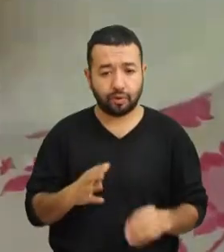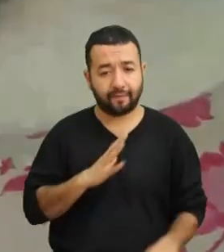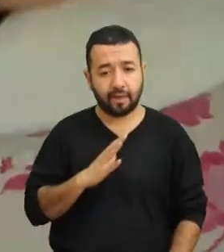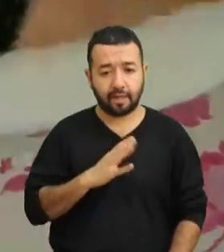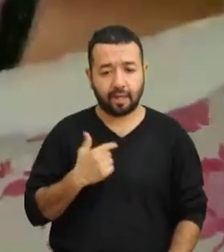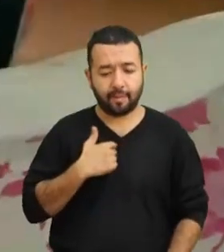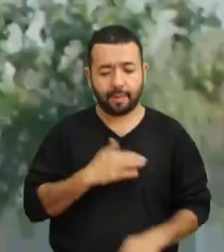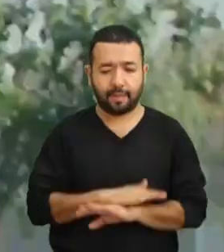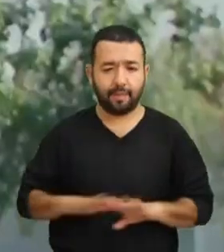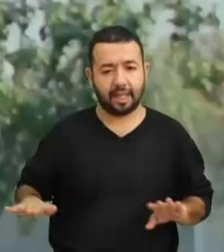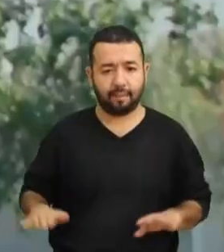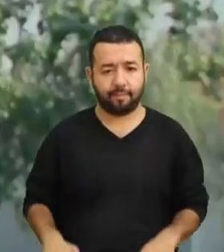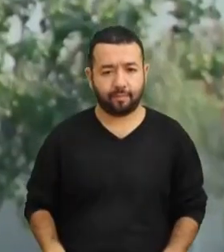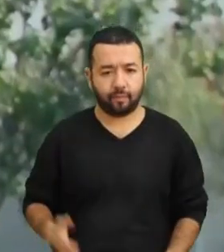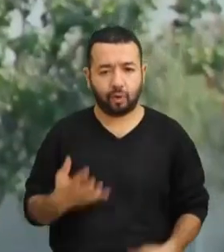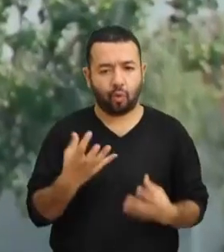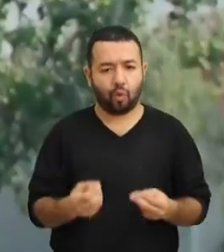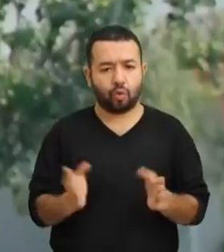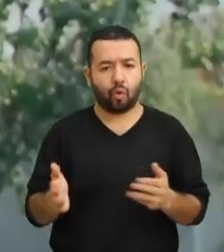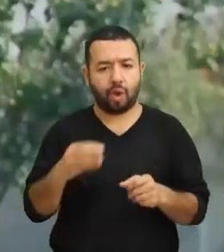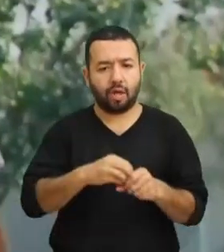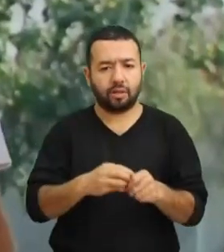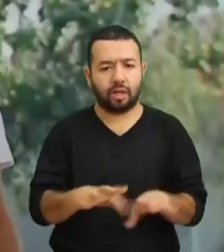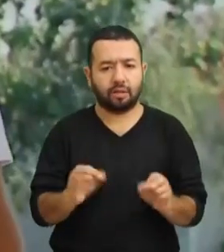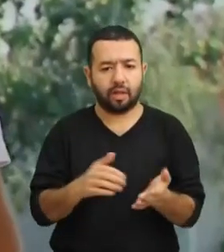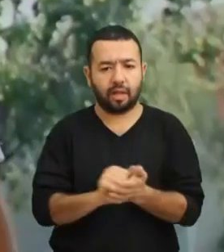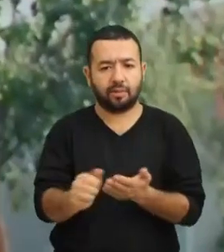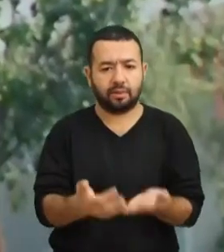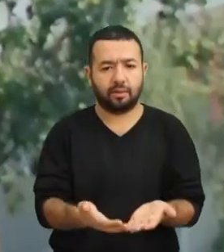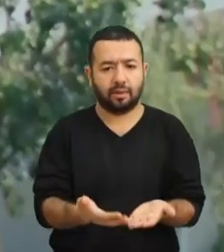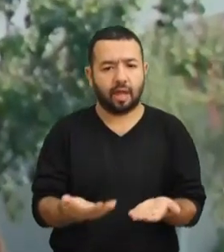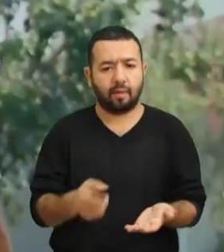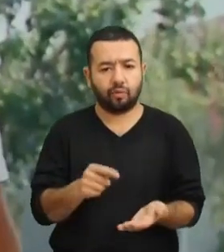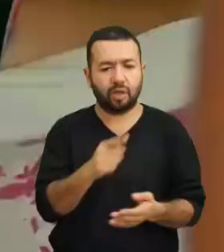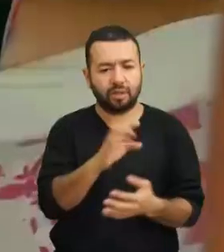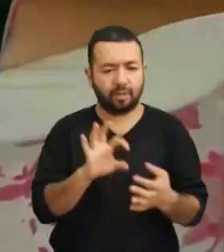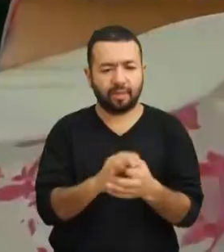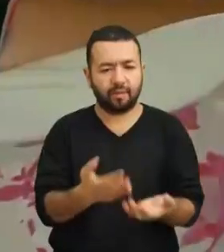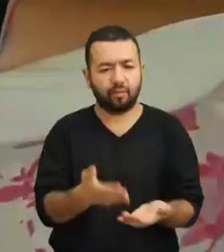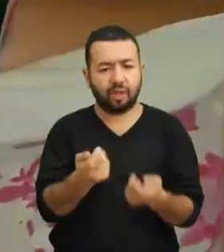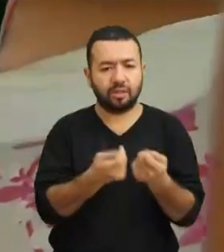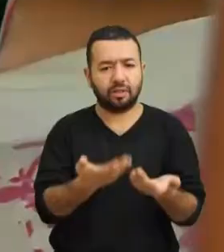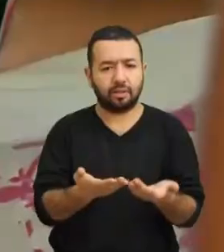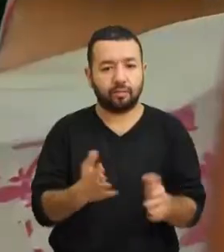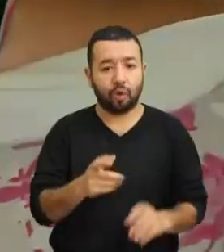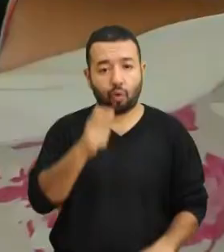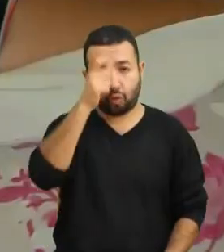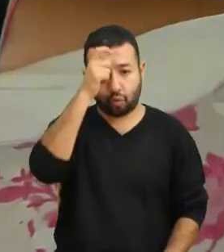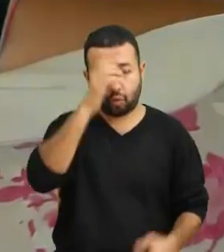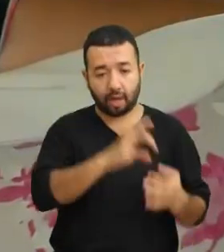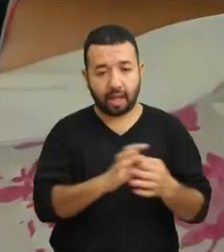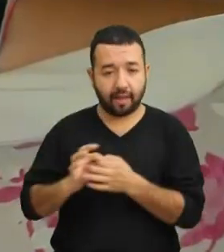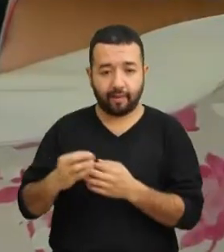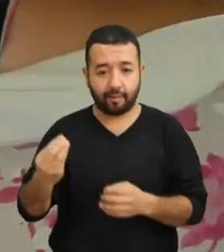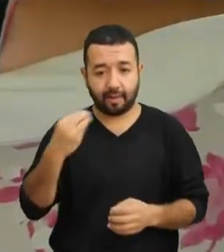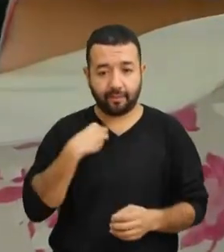benim bittiğim andır. Ya ne olacak Şükrü abi, kolinin içinde işte hepsi. Hem bunların sende ne işi var? Oğlum Türk alfabesinin bana